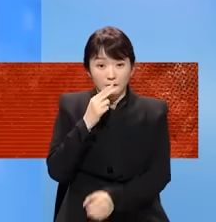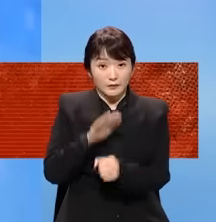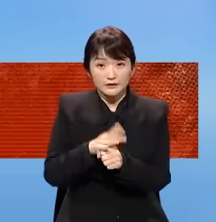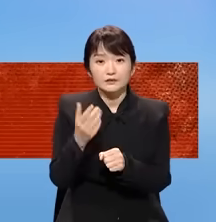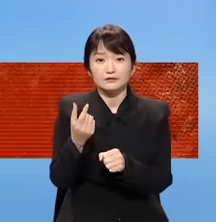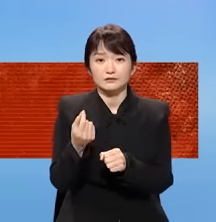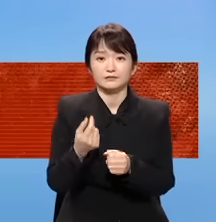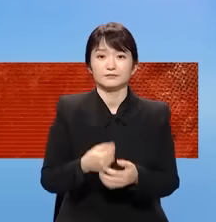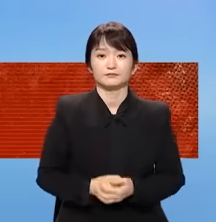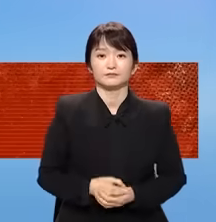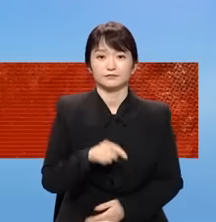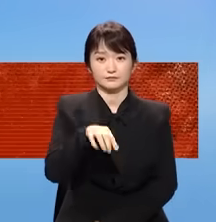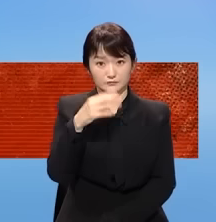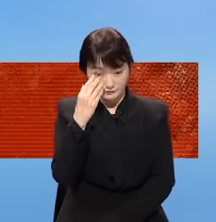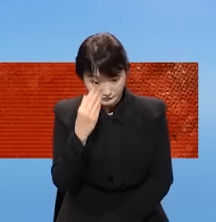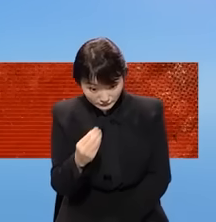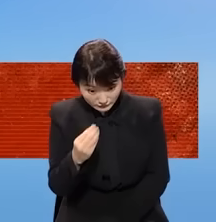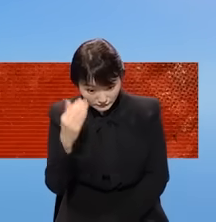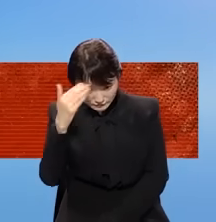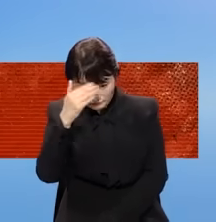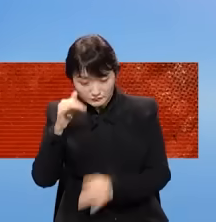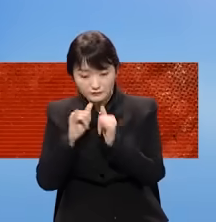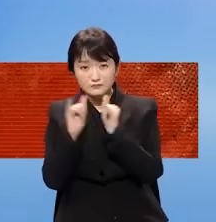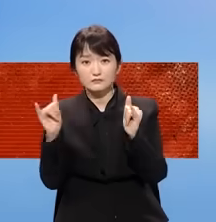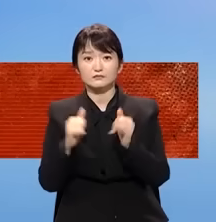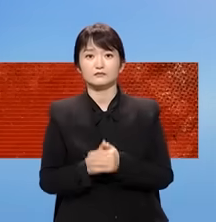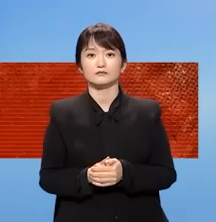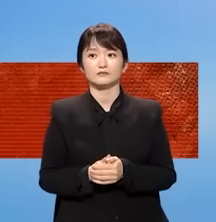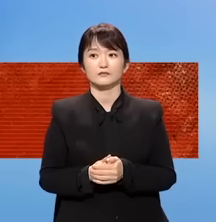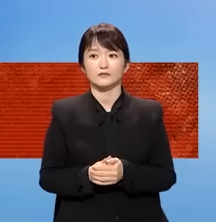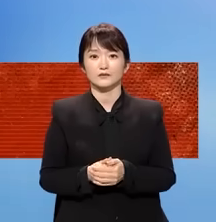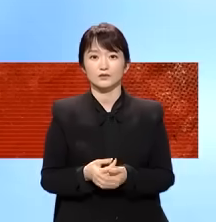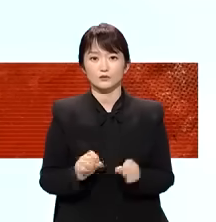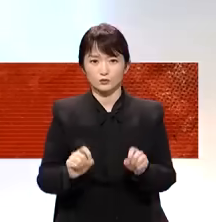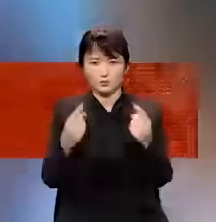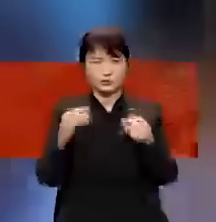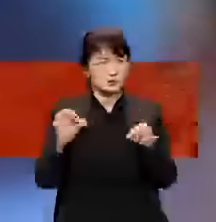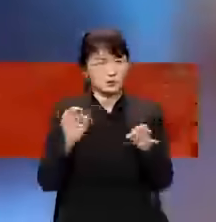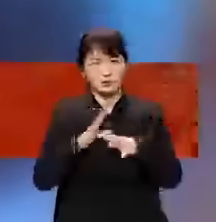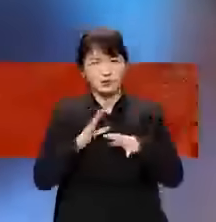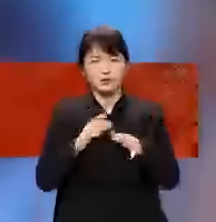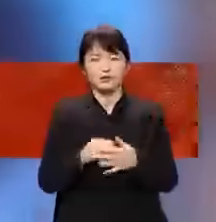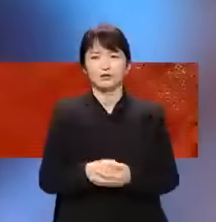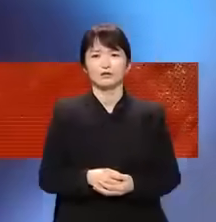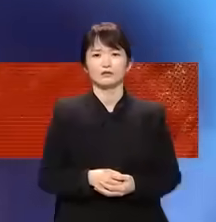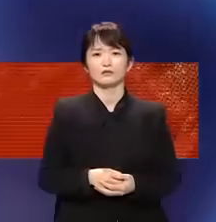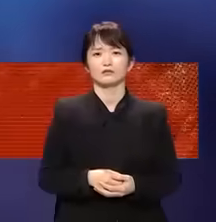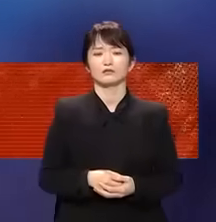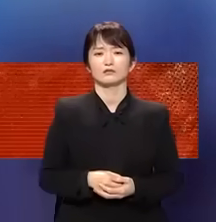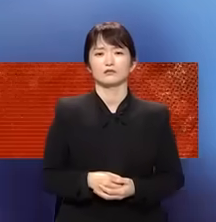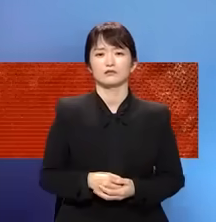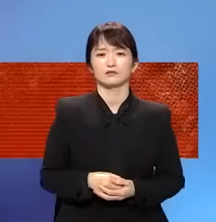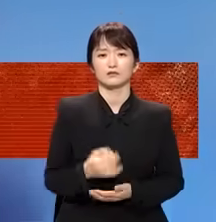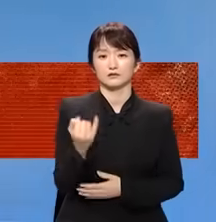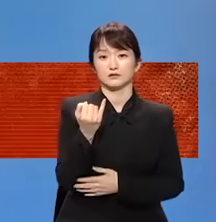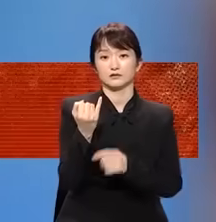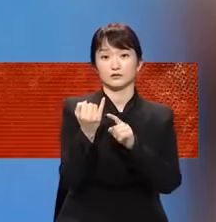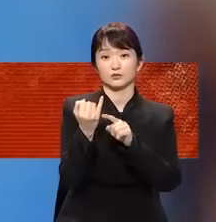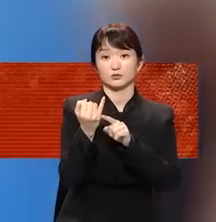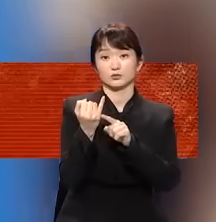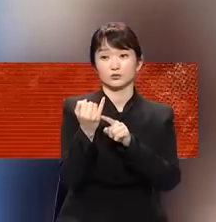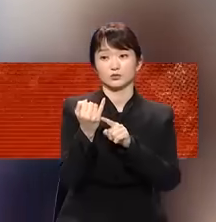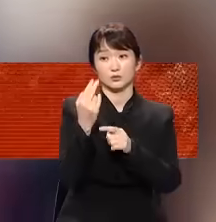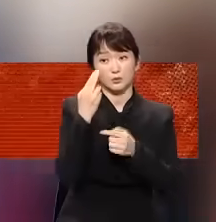기분인데요 현장에서 일을 목격한 관람객들 같이 깜짝 놀랄 수밖에 없었습니다 어 이거 사고날 뻔했어요 맞아요네 심지어이